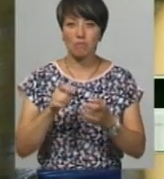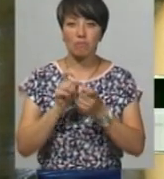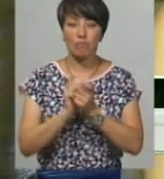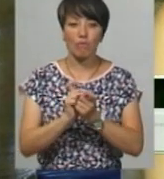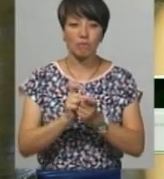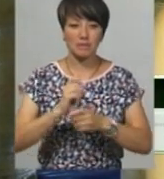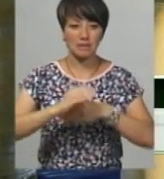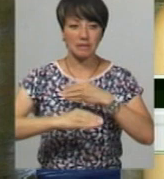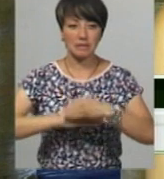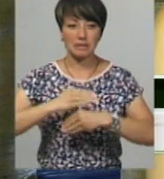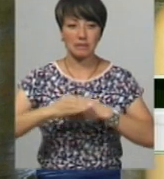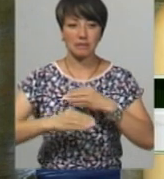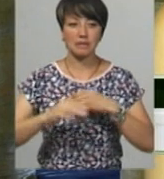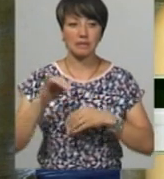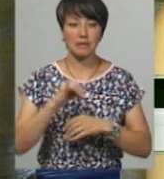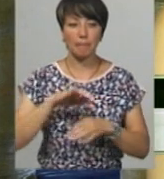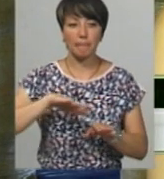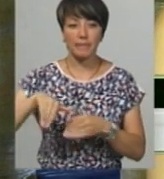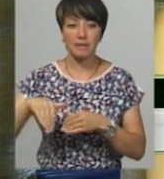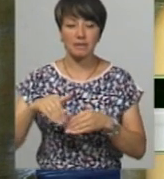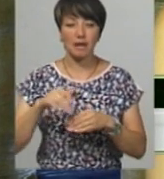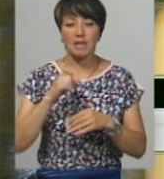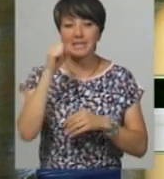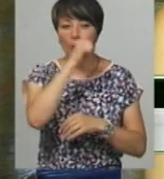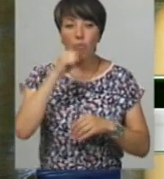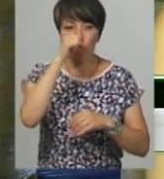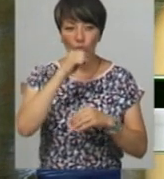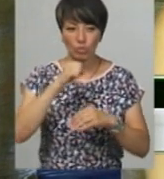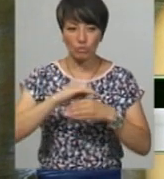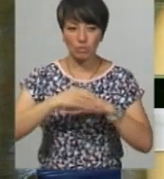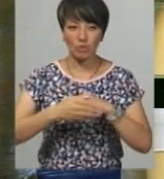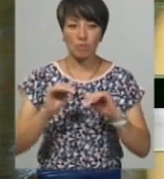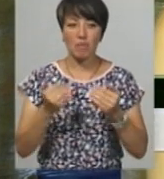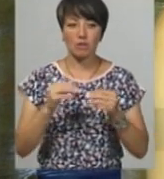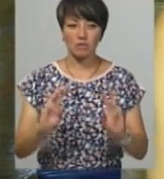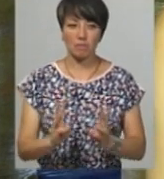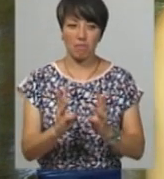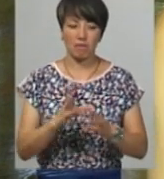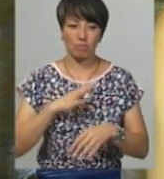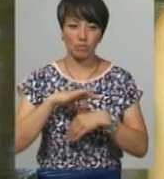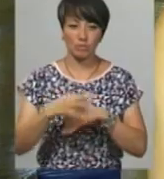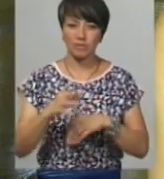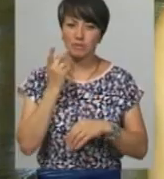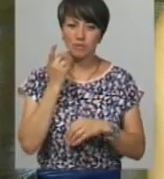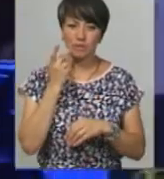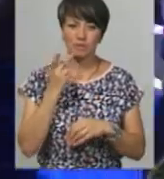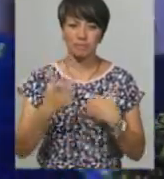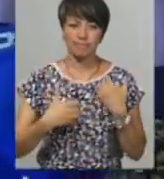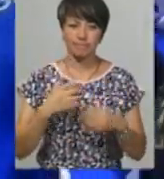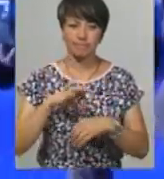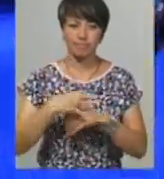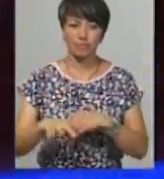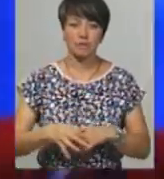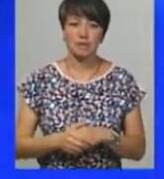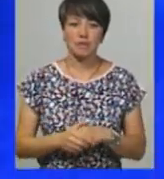заморажували руку і після бою заморажували для того, щоб вона менше воспалялася. Ну, руками не завжди турбувалися.